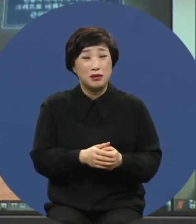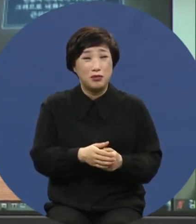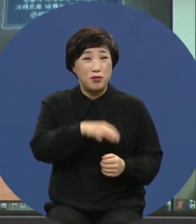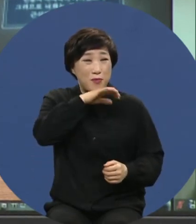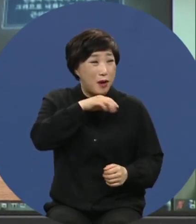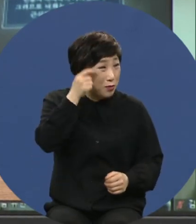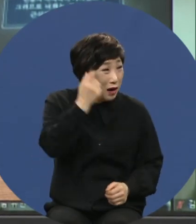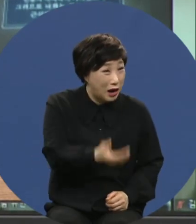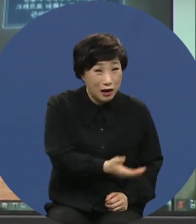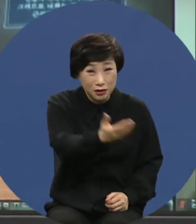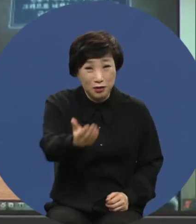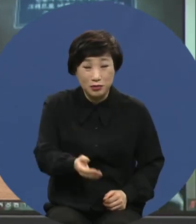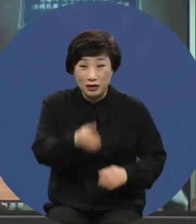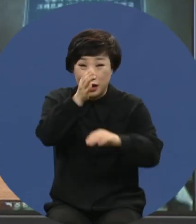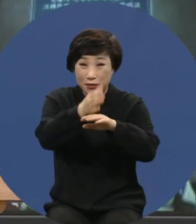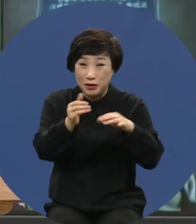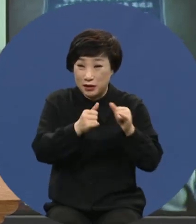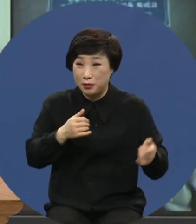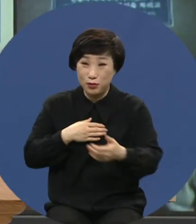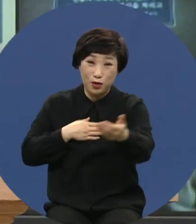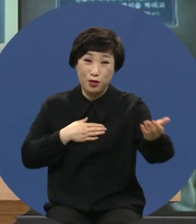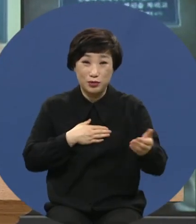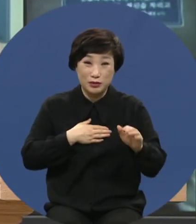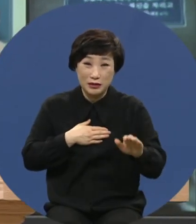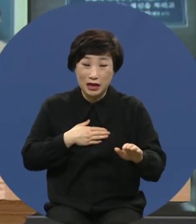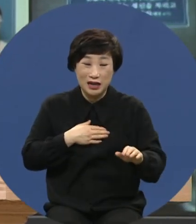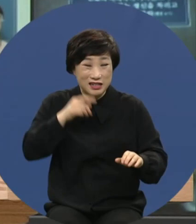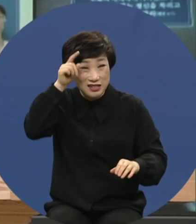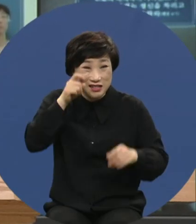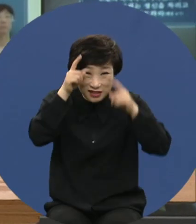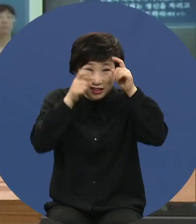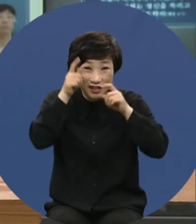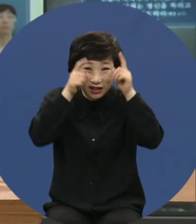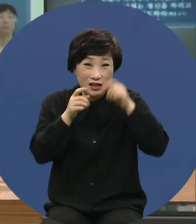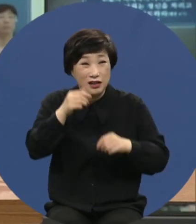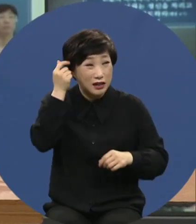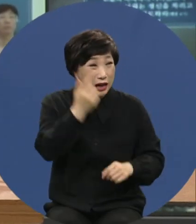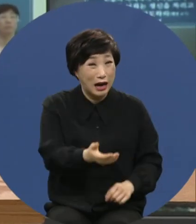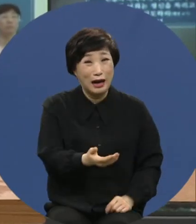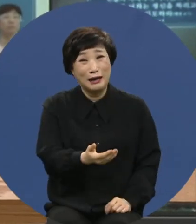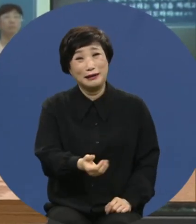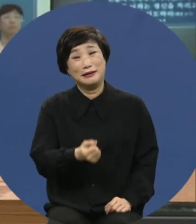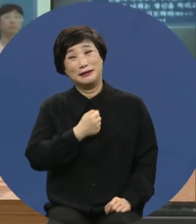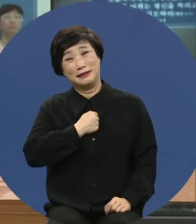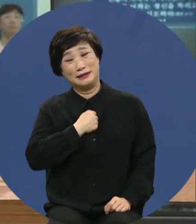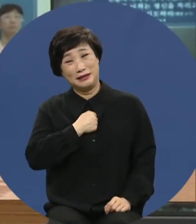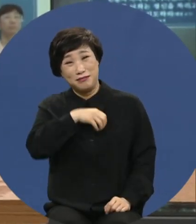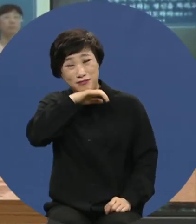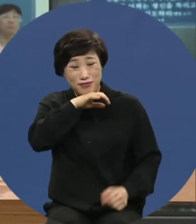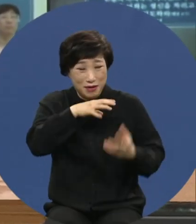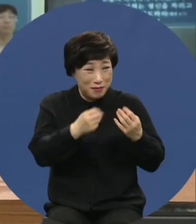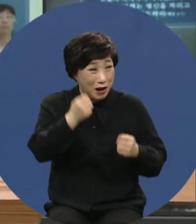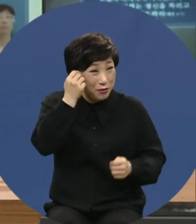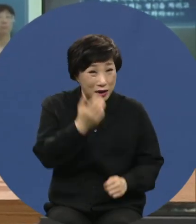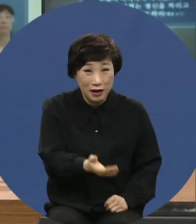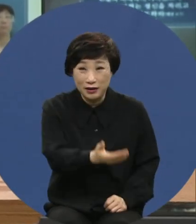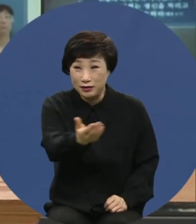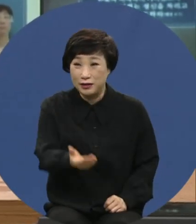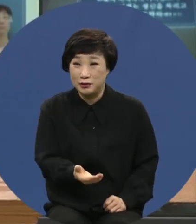왜 고마워할 자가 여러분들이요 짜증내고 불평하느냐 그 말이오. 불만이 그렇게 많으냐 그